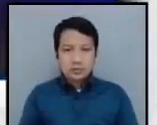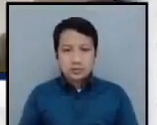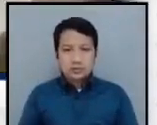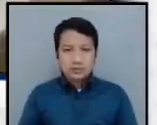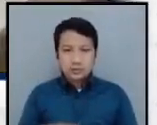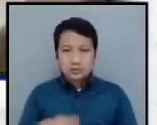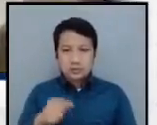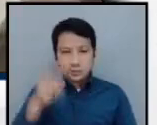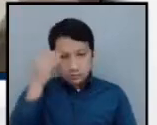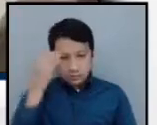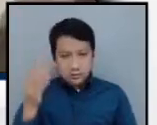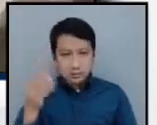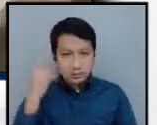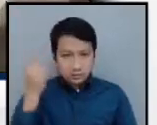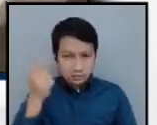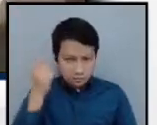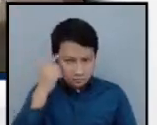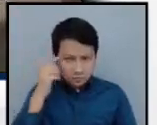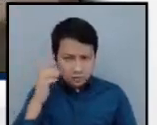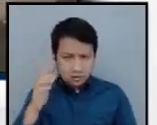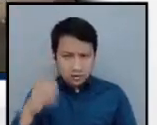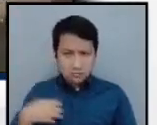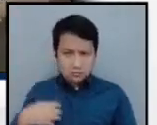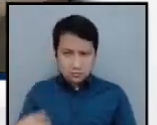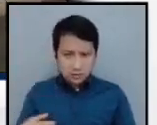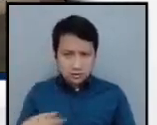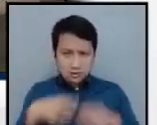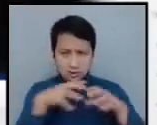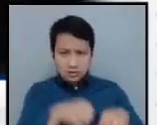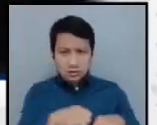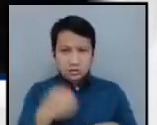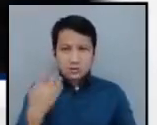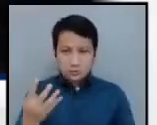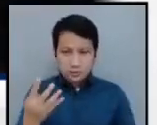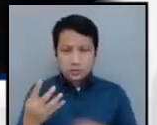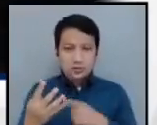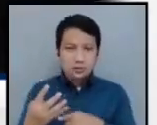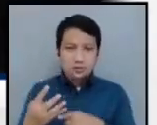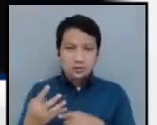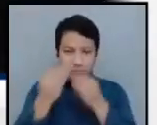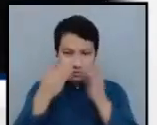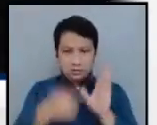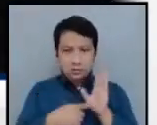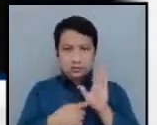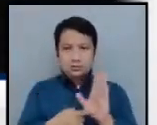Ayon sa pambansang pulisya, ang pagkakahuli sa 5 violators ay pagpapakita